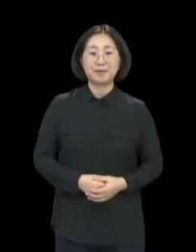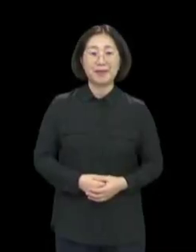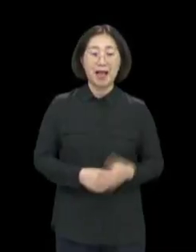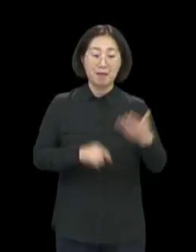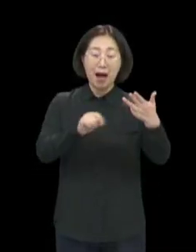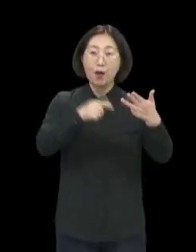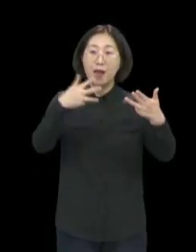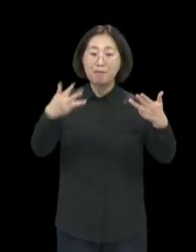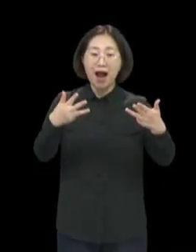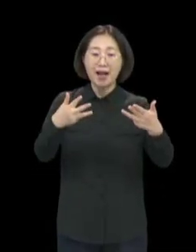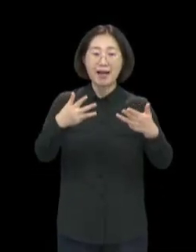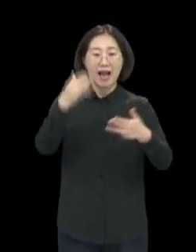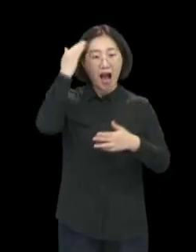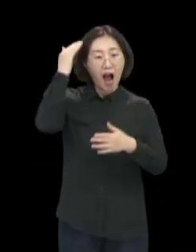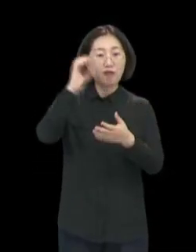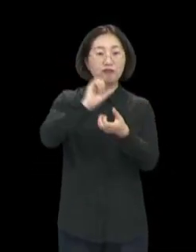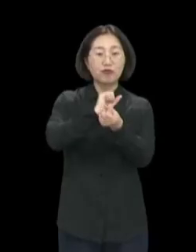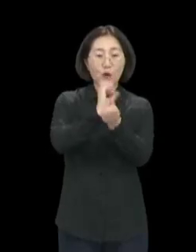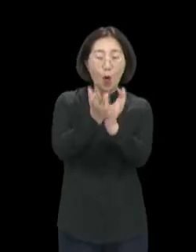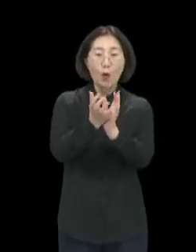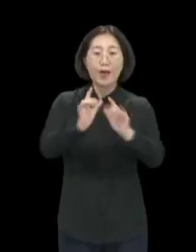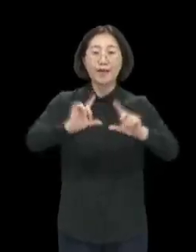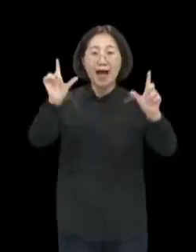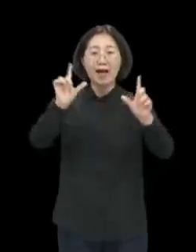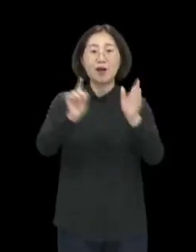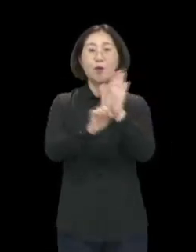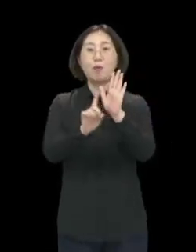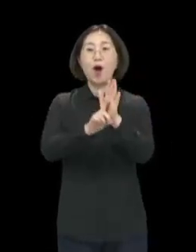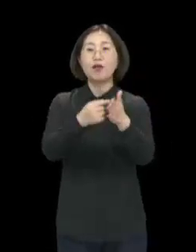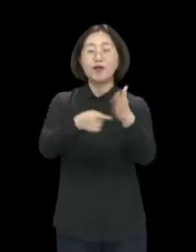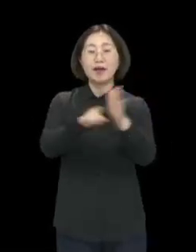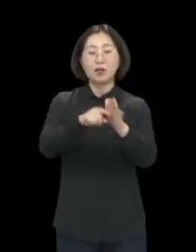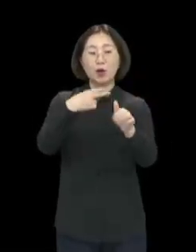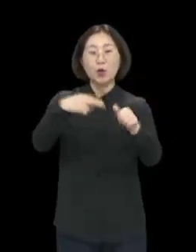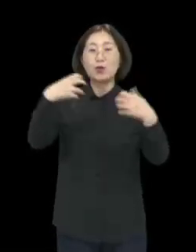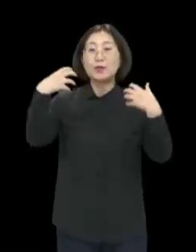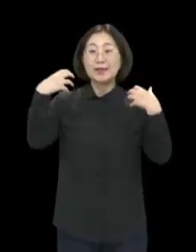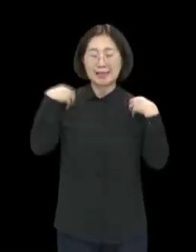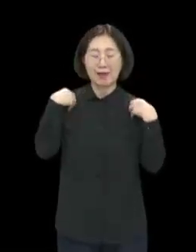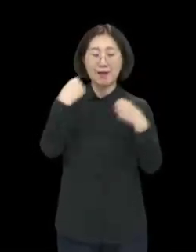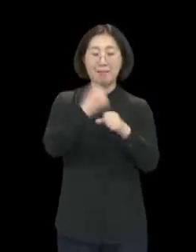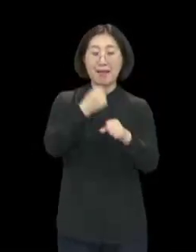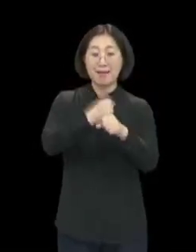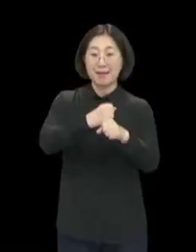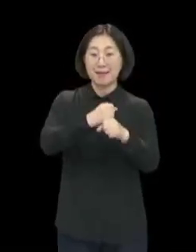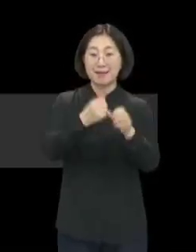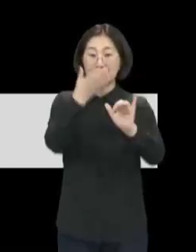8월 8일 무궁화의 날을 알리기 위해 충남교육청이 제작한 유튜브 콘텐츠.